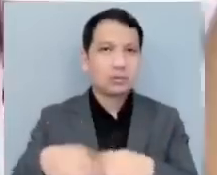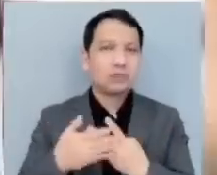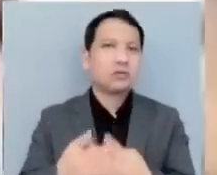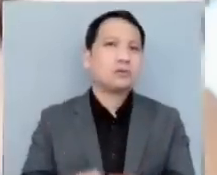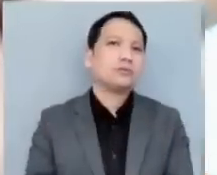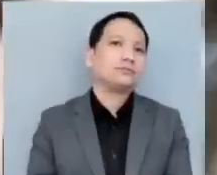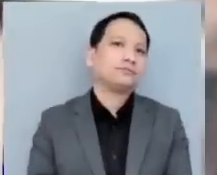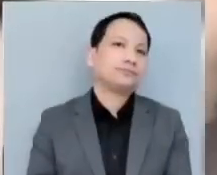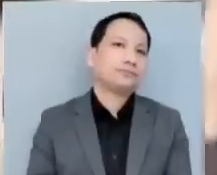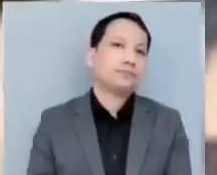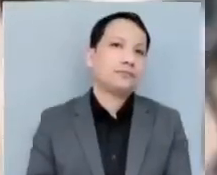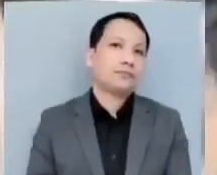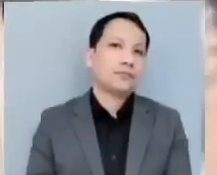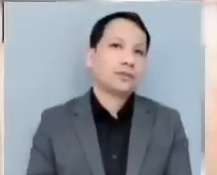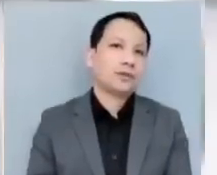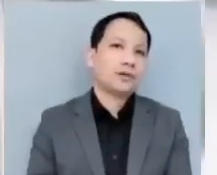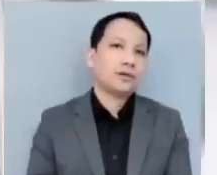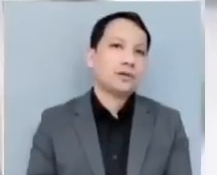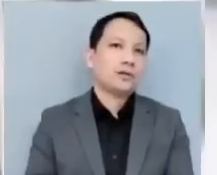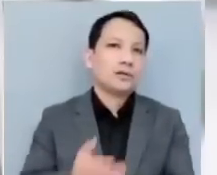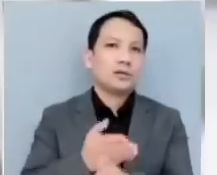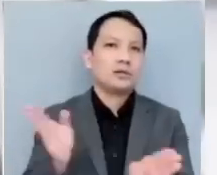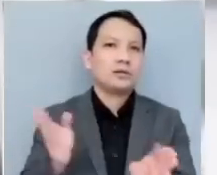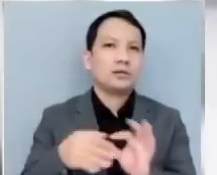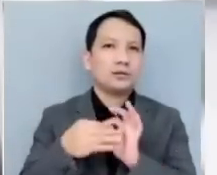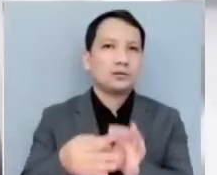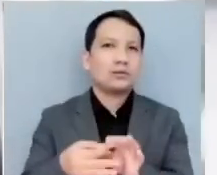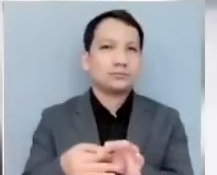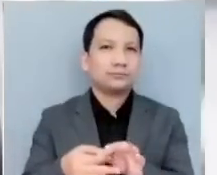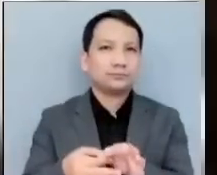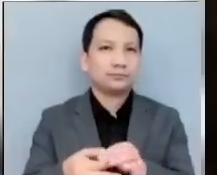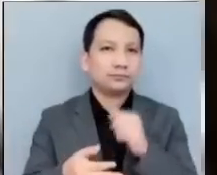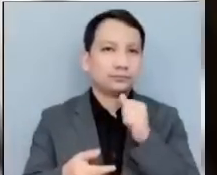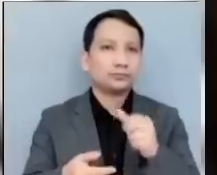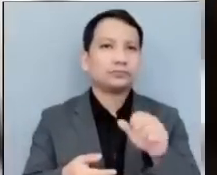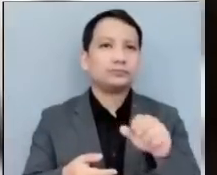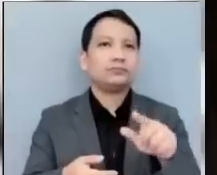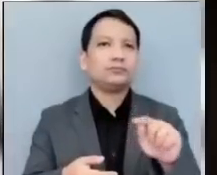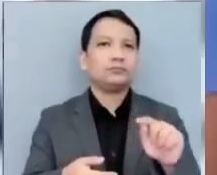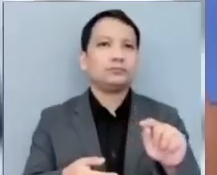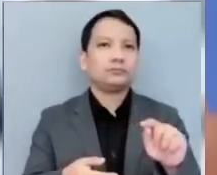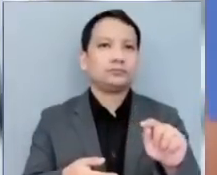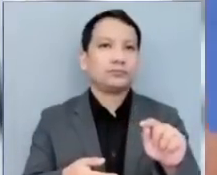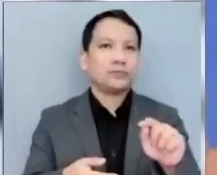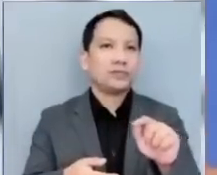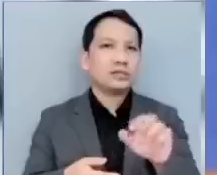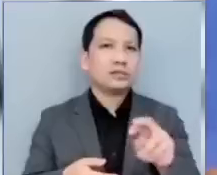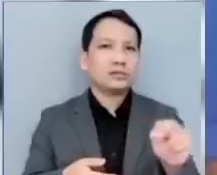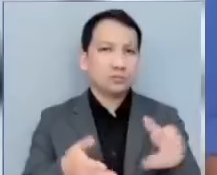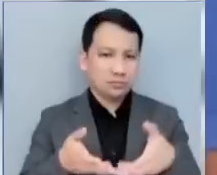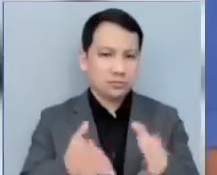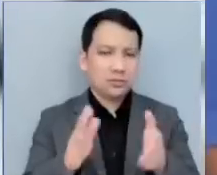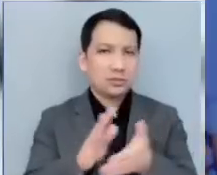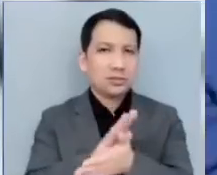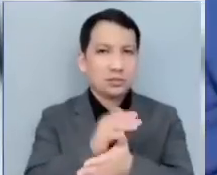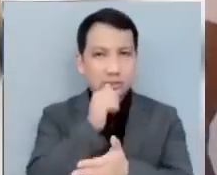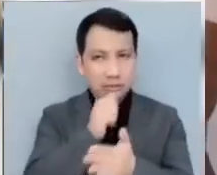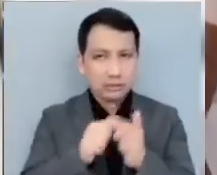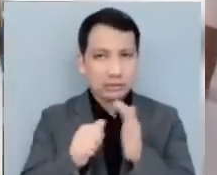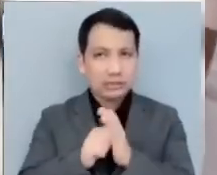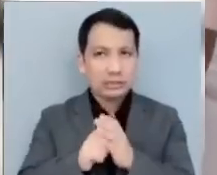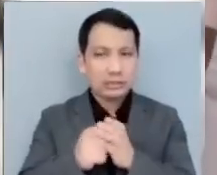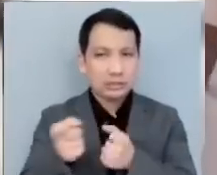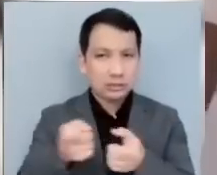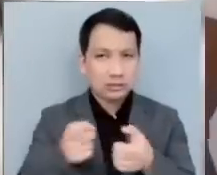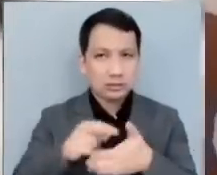Pero taliwas sa naunang pahayag ni Domingo, itinanggi ni Santos na may clearance nila ni Asurin ang planong itago muna ang resulta ng operasyon